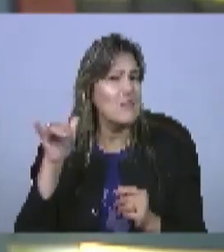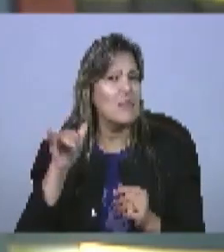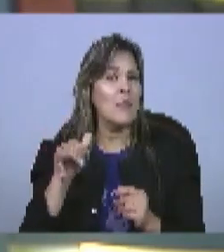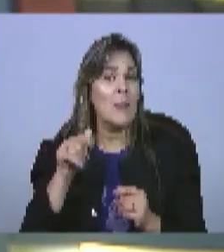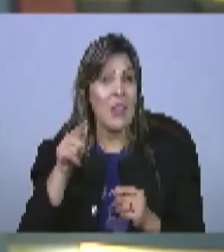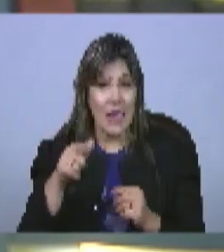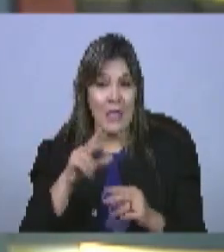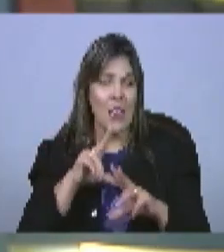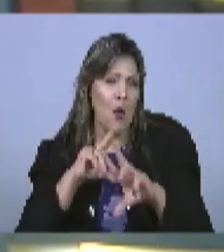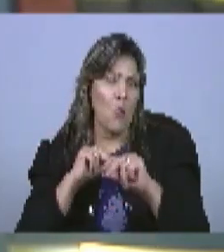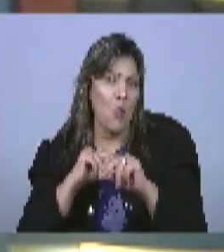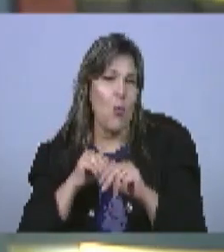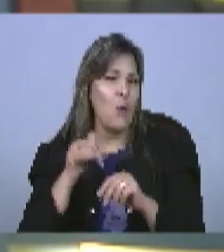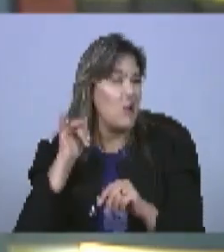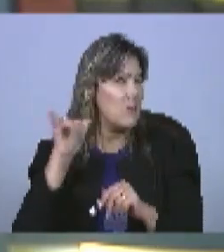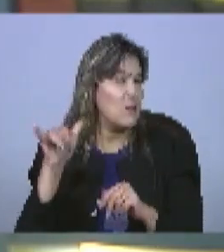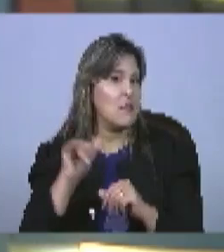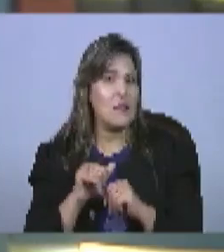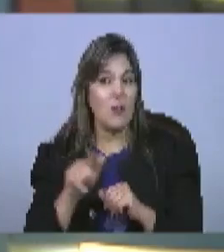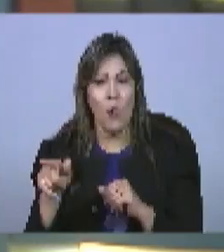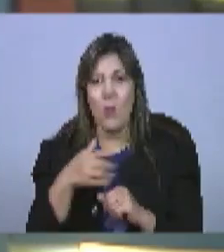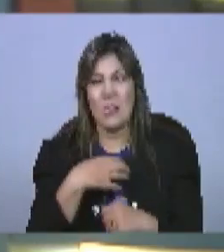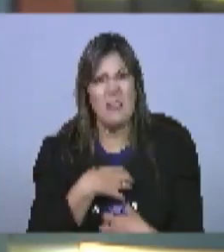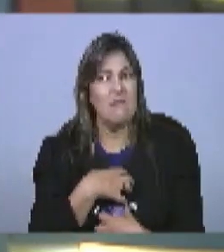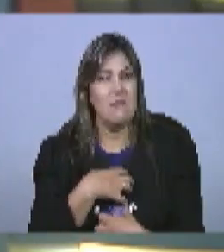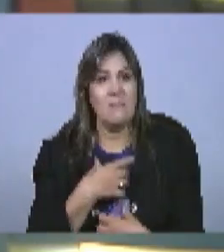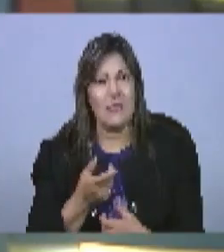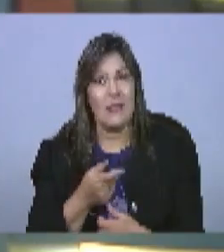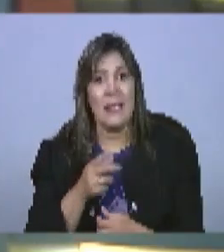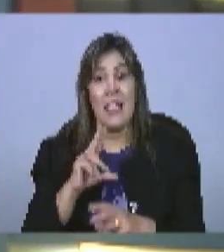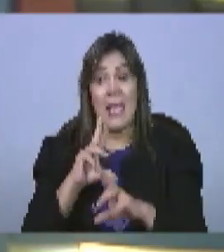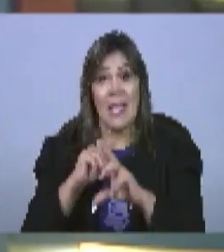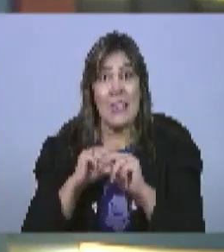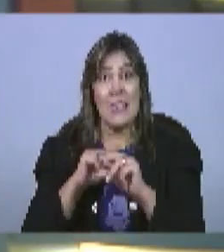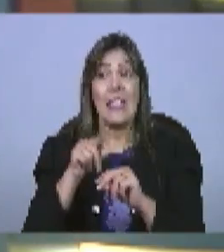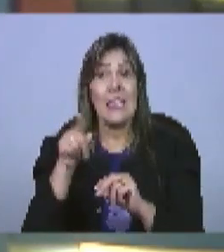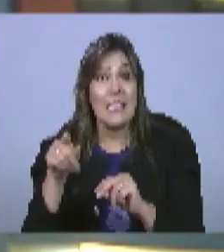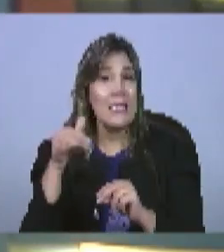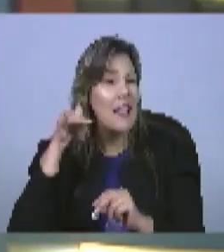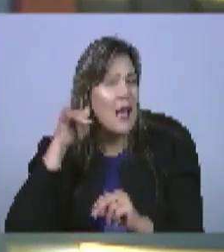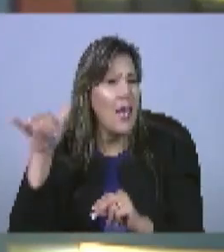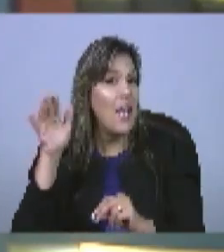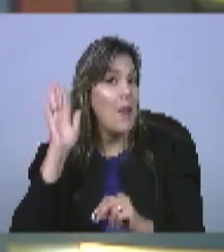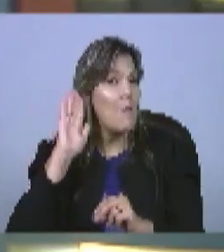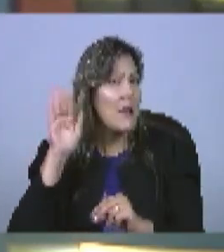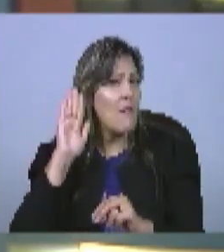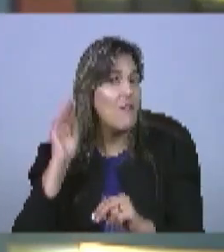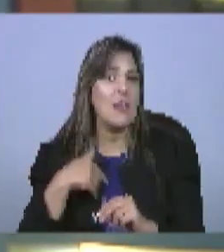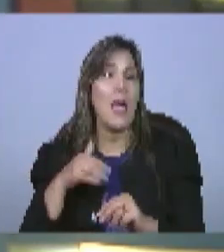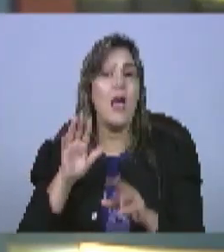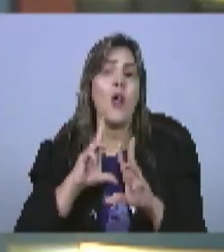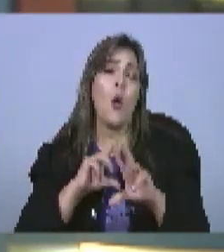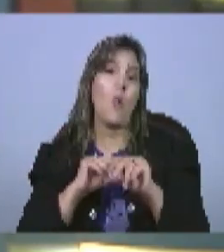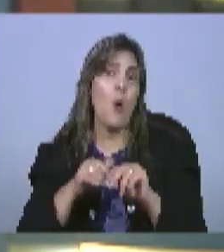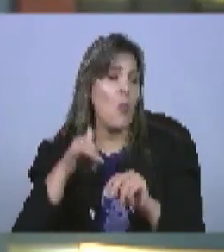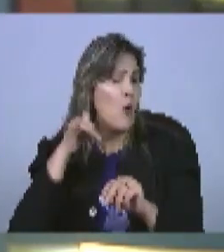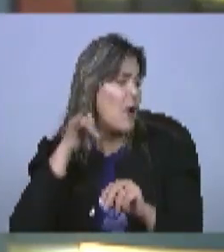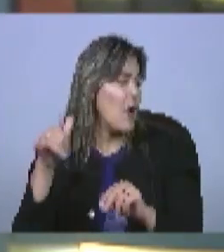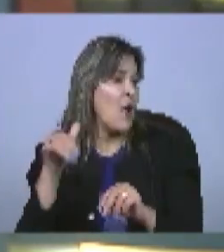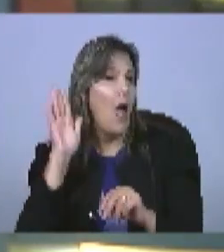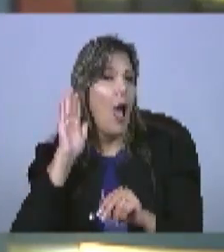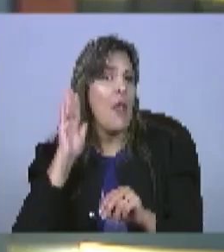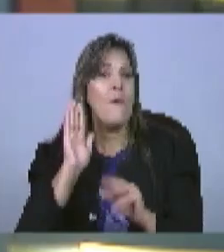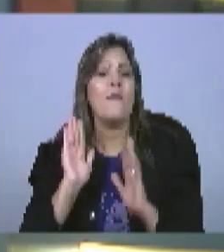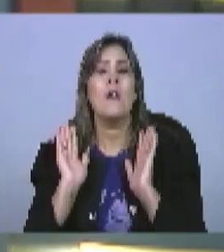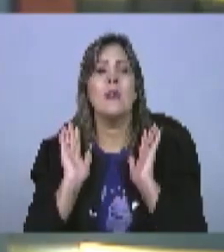بلام مبالاه فدي هتضايق فتقول له كما انت بتتعامل مع في امورك او امور الحياه